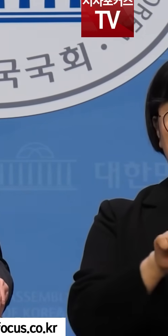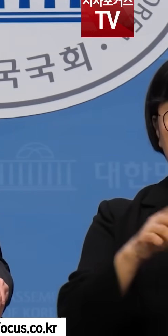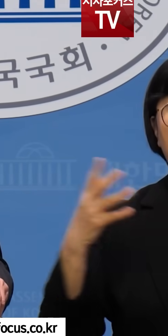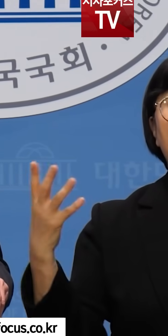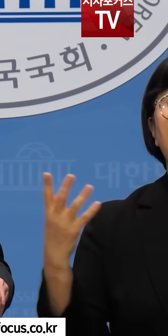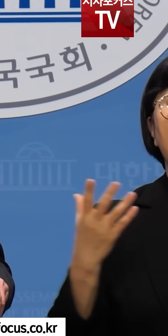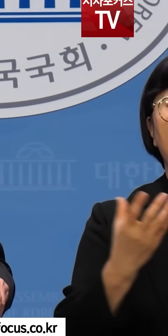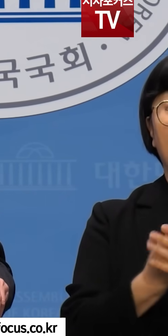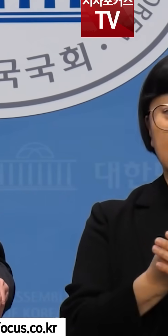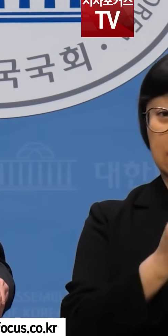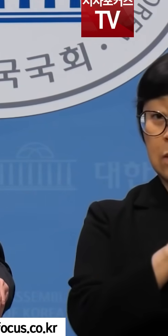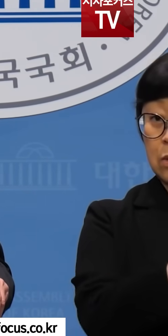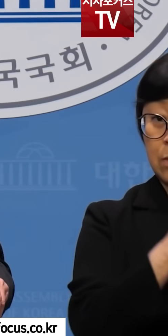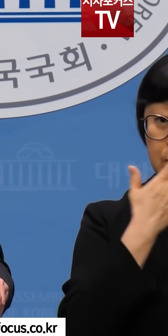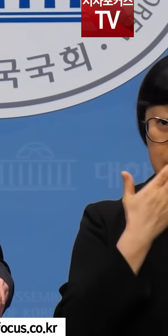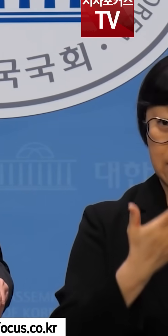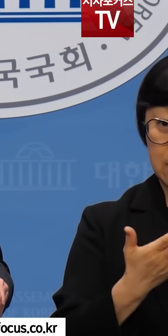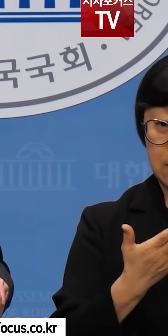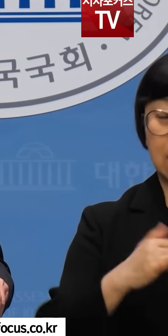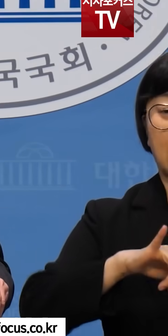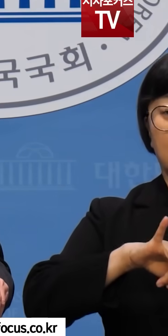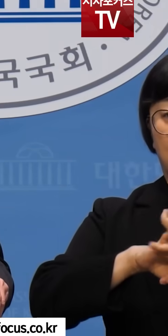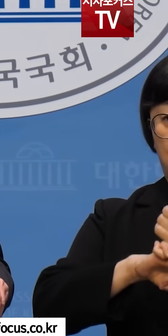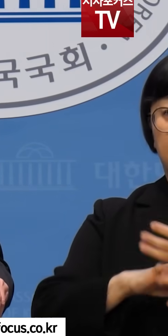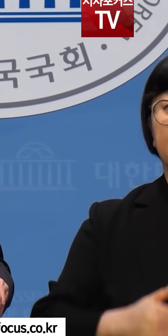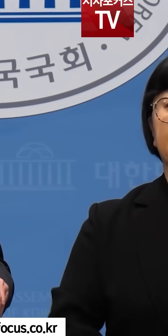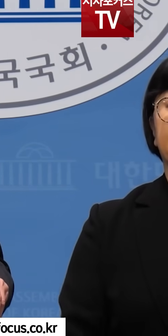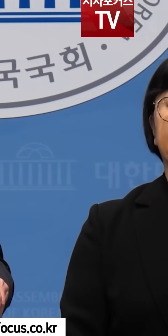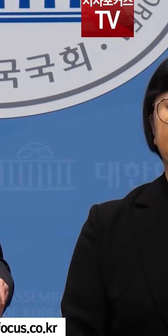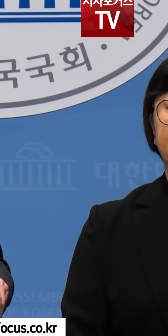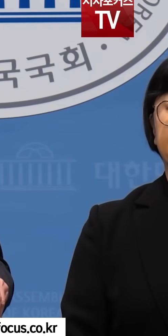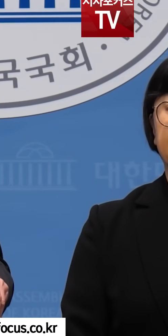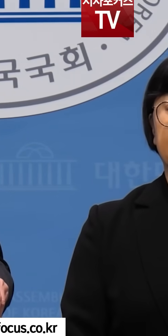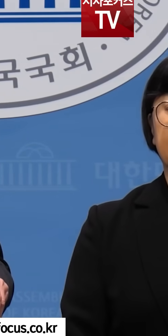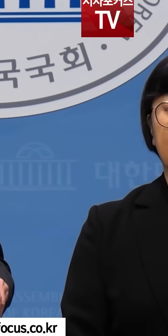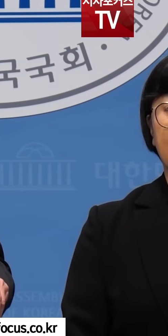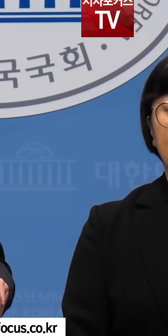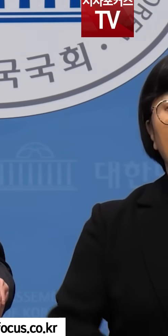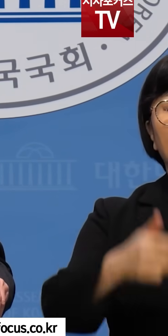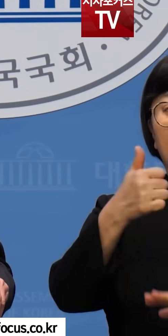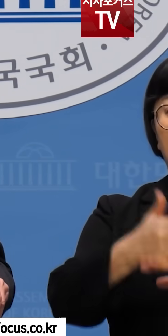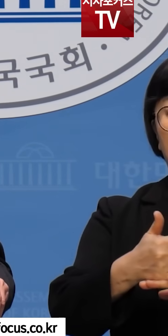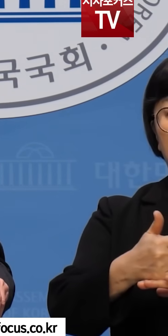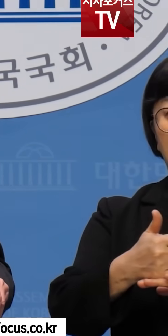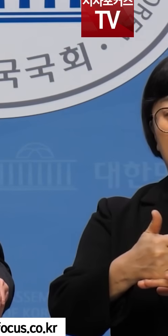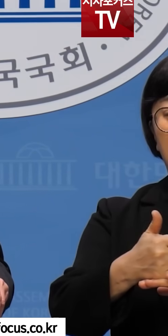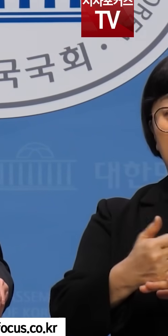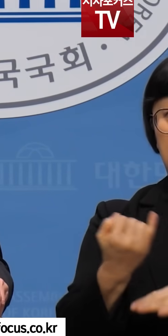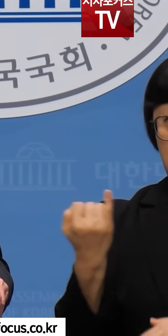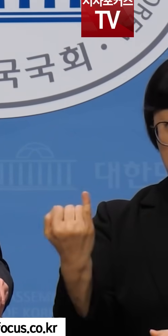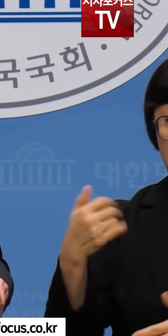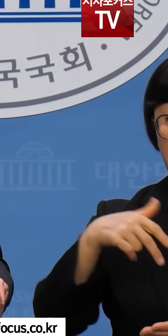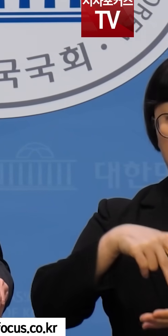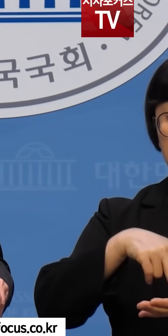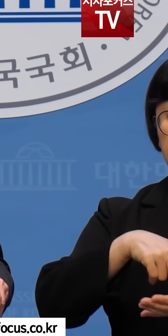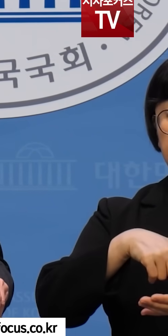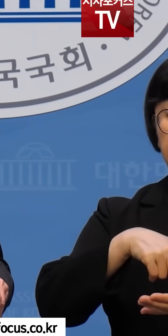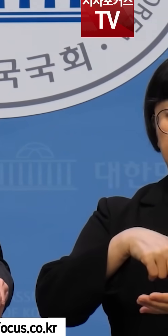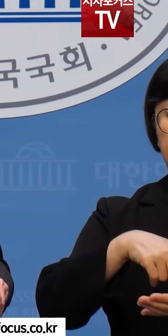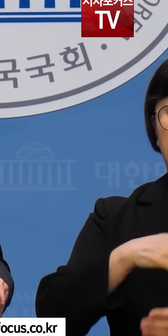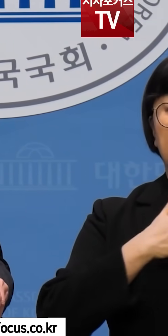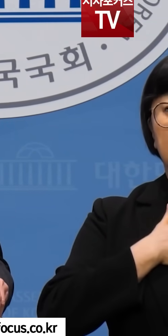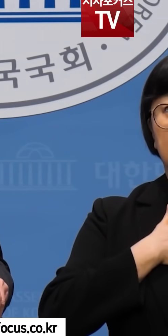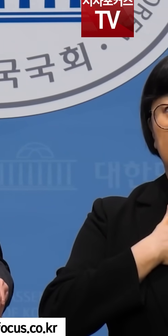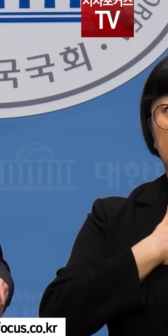전적으로 돕겠다라고 약속을 하셨습니다. 그 결과 김연아 후보께서